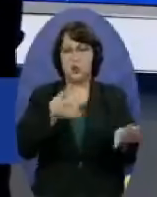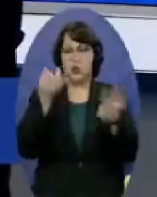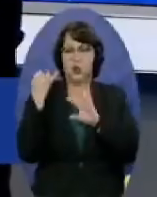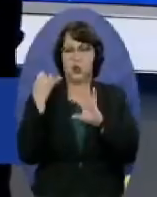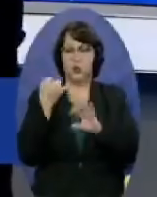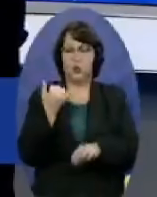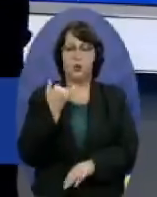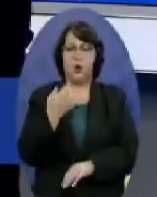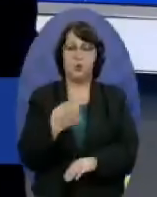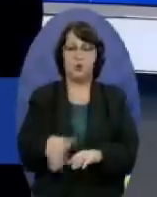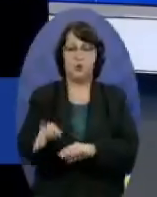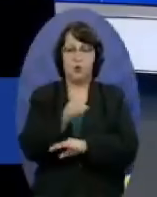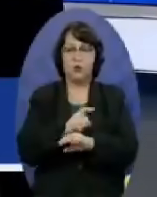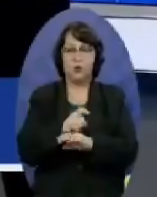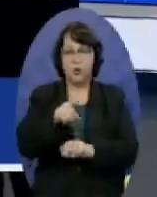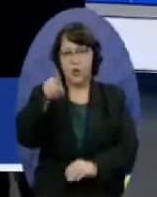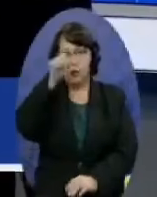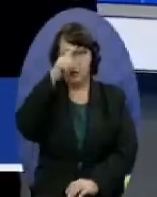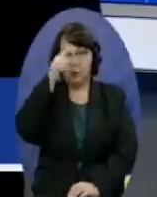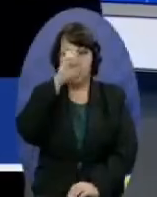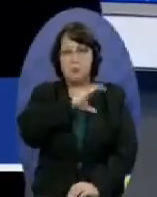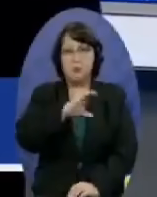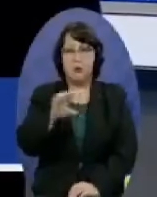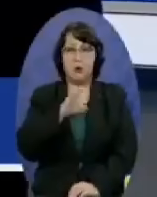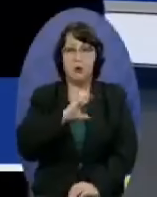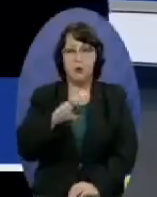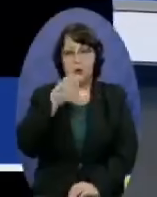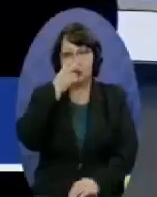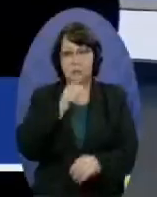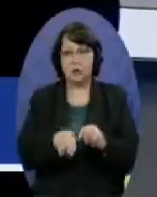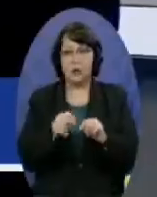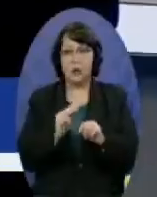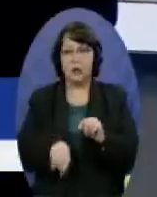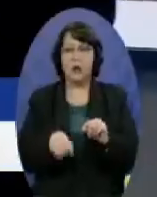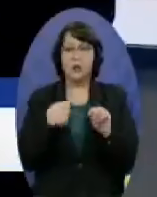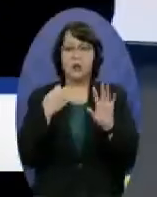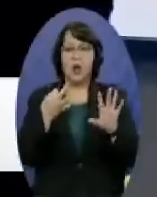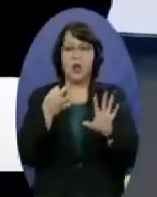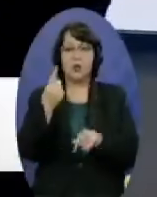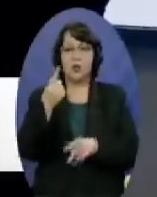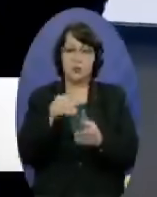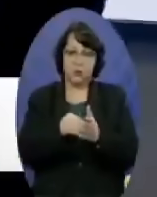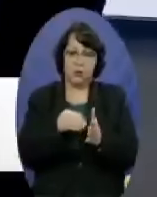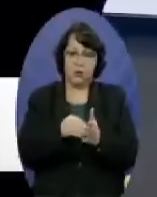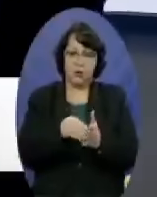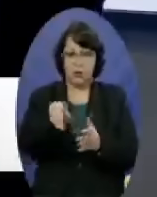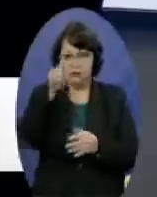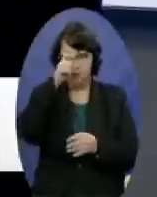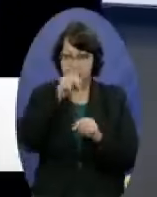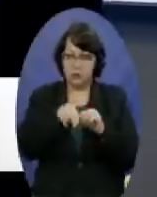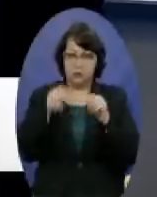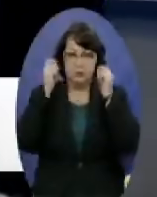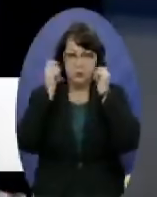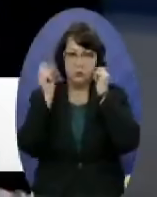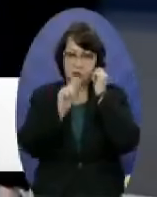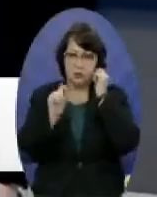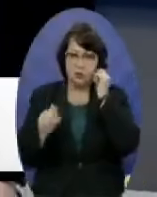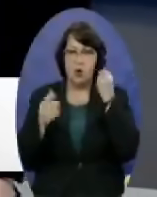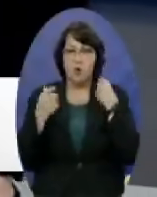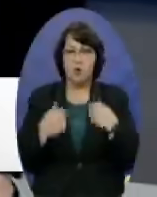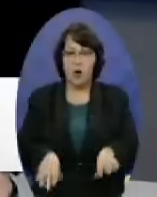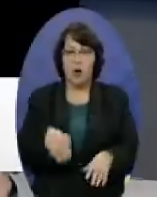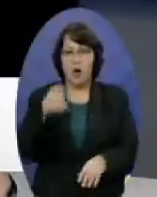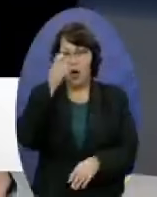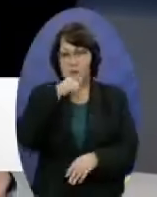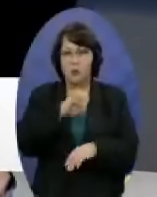өдрийн нийслэлийн одоо нийт амбулаторын үзлэгээр бол за нийт үзлэг 81,000 үзлэг байснаас за томоогоор өвчлөсөн нь бол 90,000